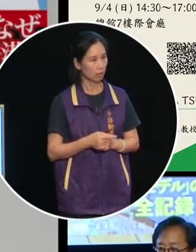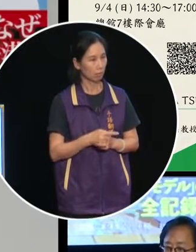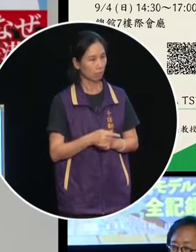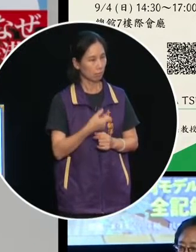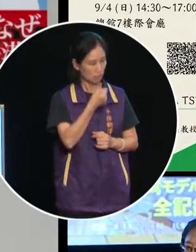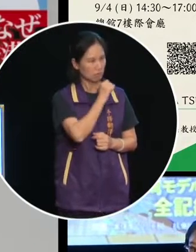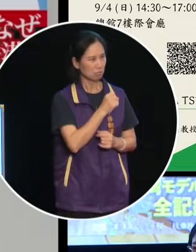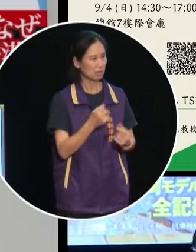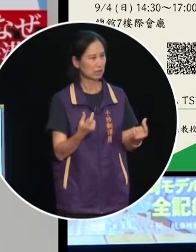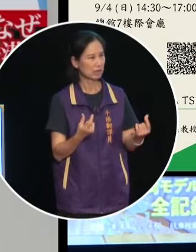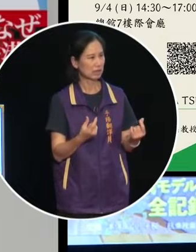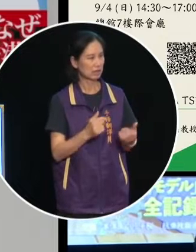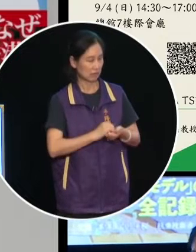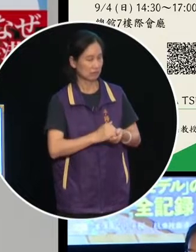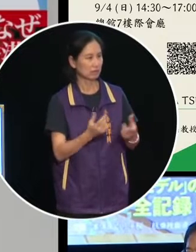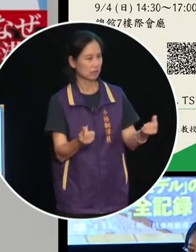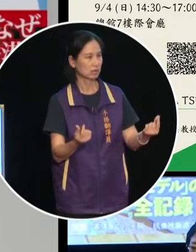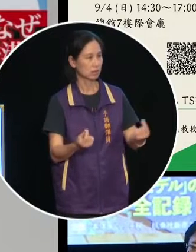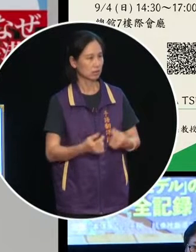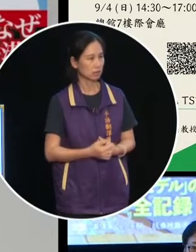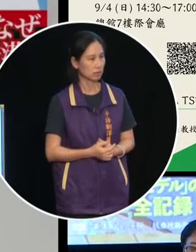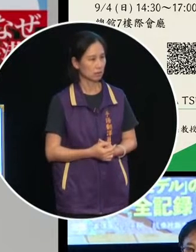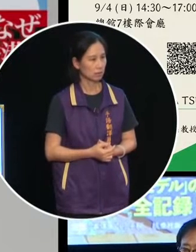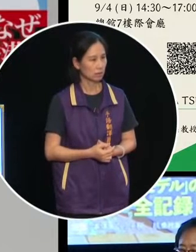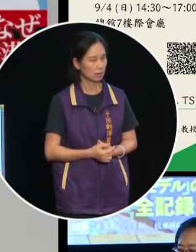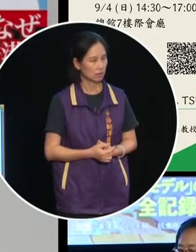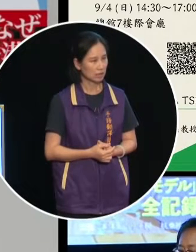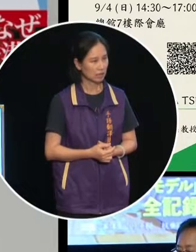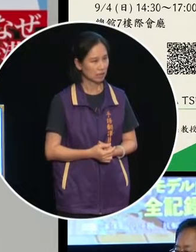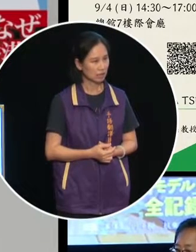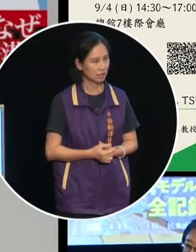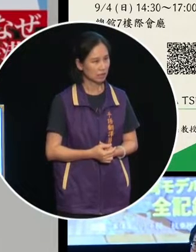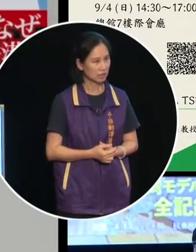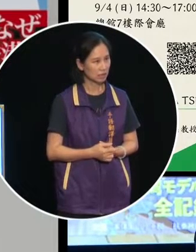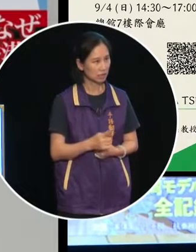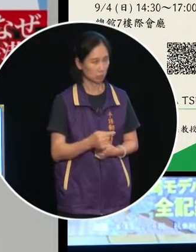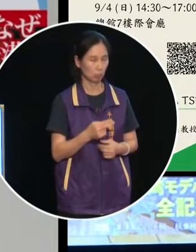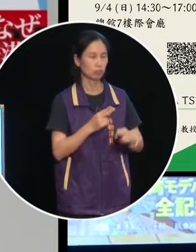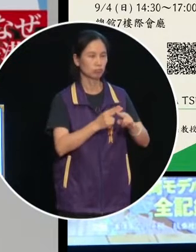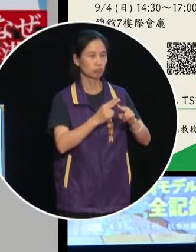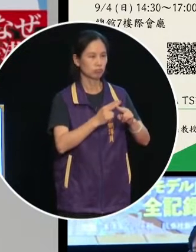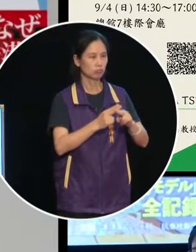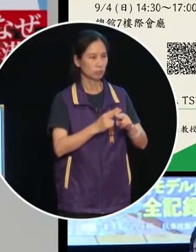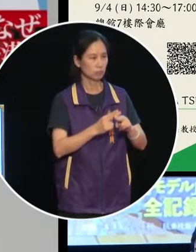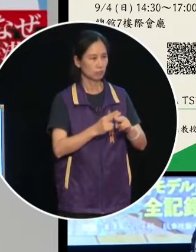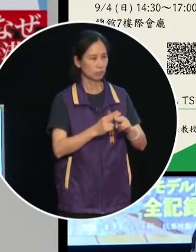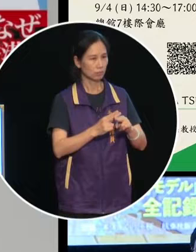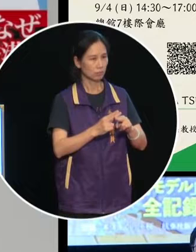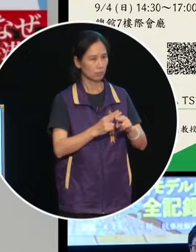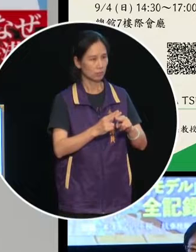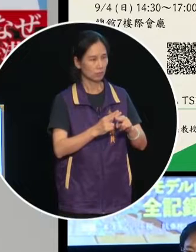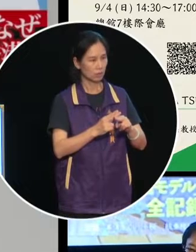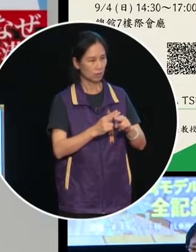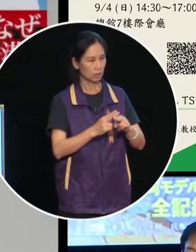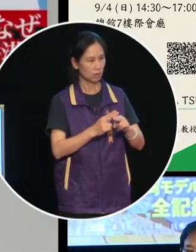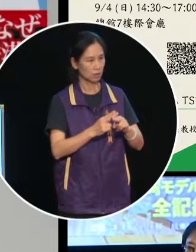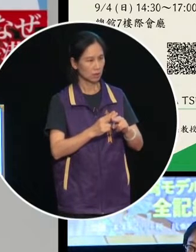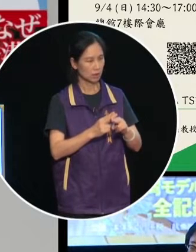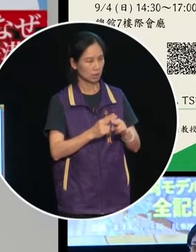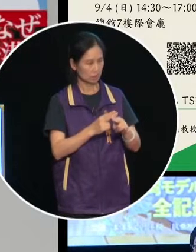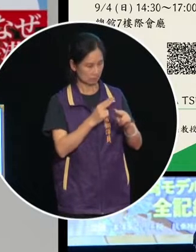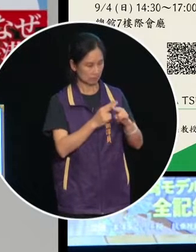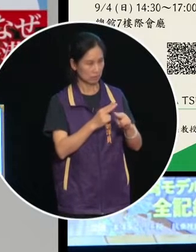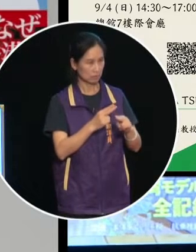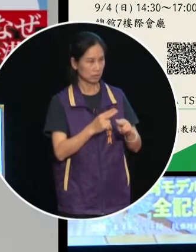多。那第一个是可能是他的信仰，或者是中国共产党的